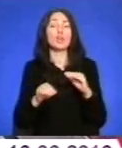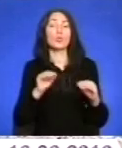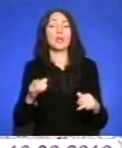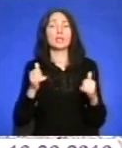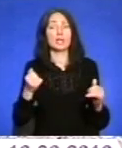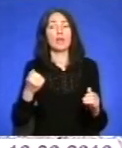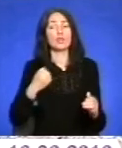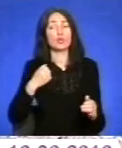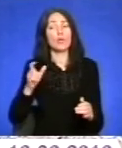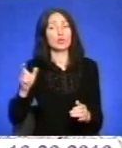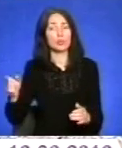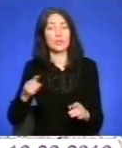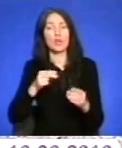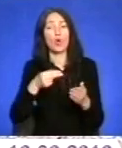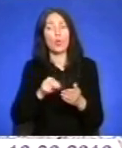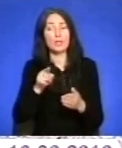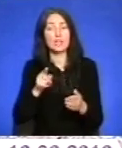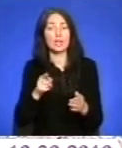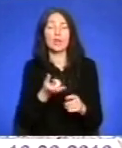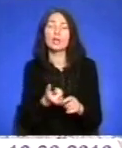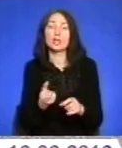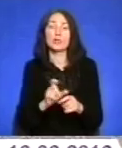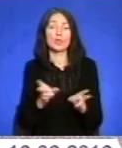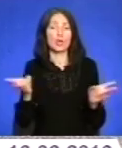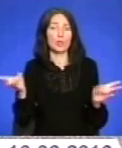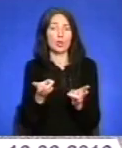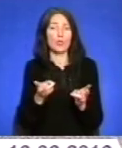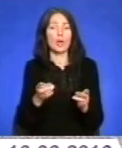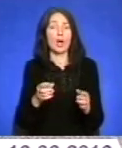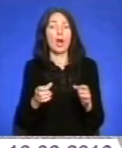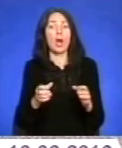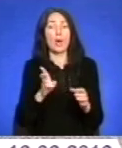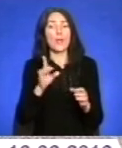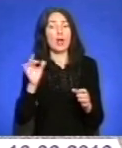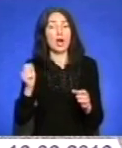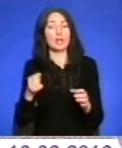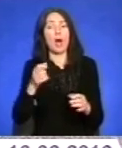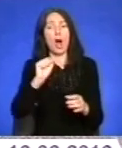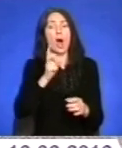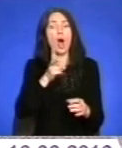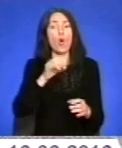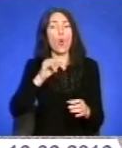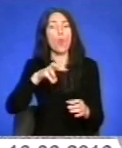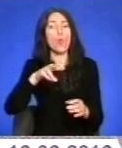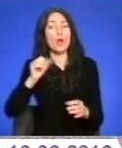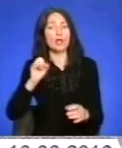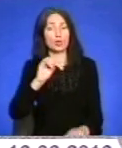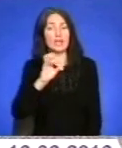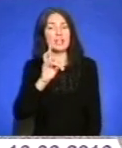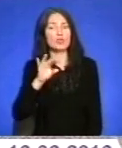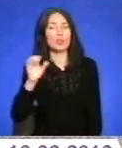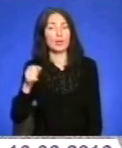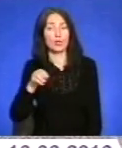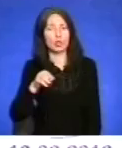військовослужбовців закупляли саме такі, яких найбільше потребує бригада. Це акумулятори, інструменти. У травні аналогічну допомогу